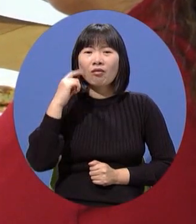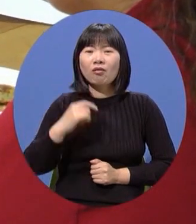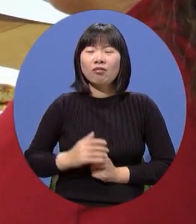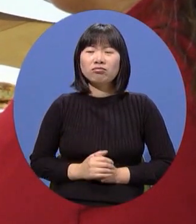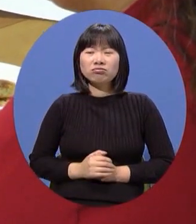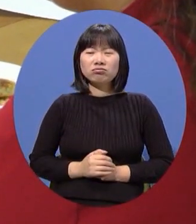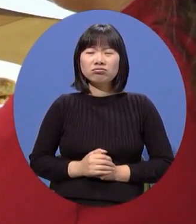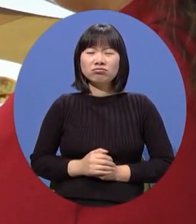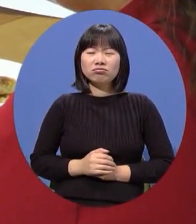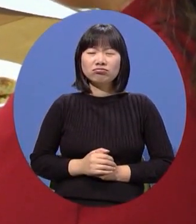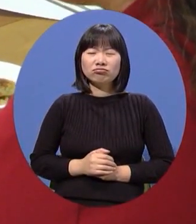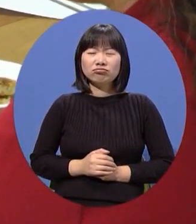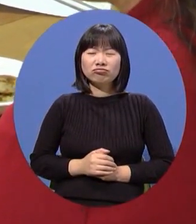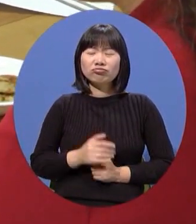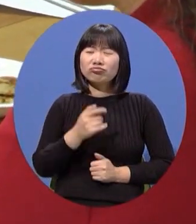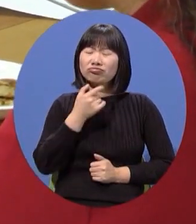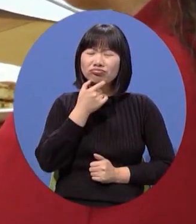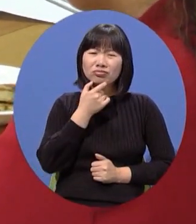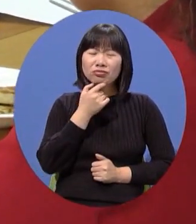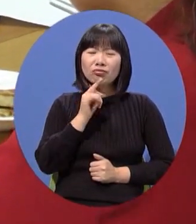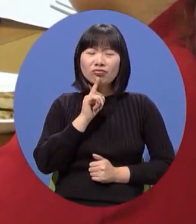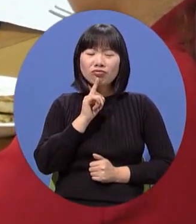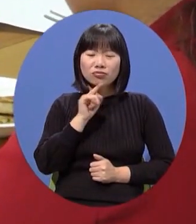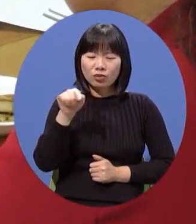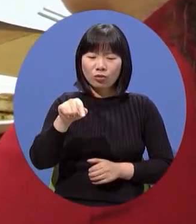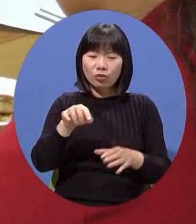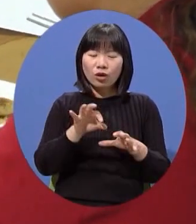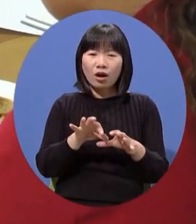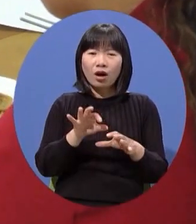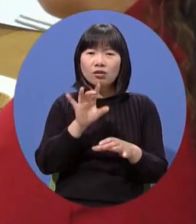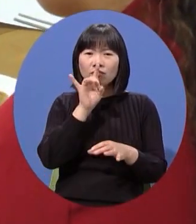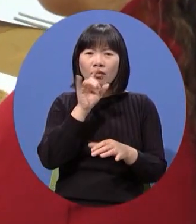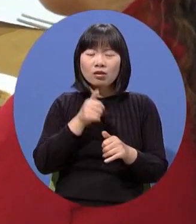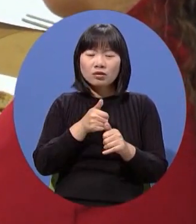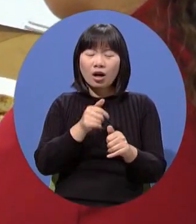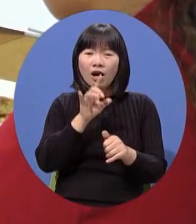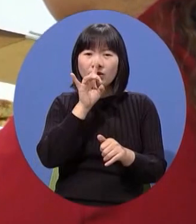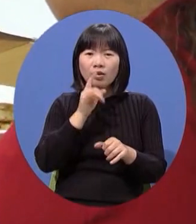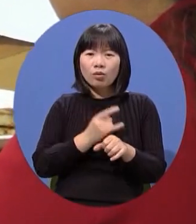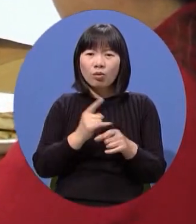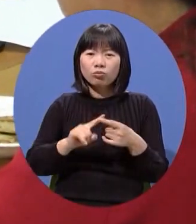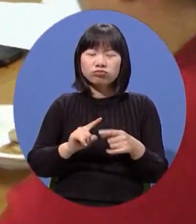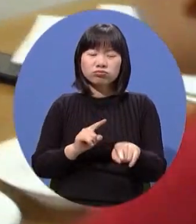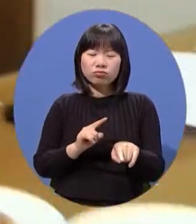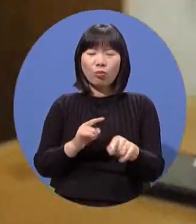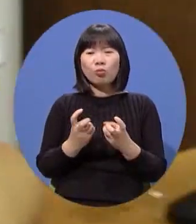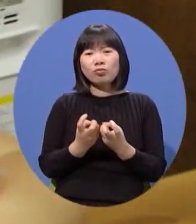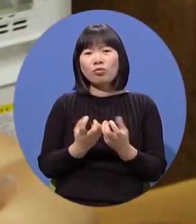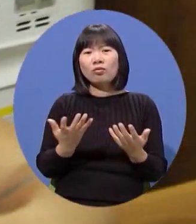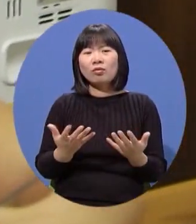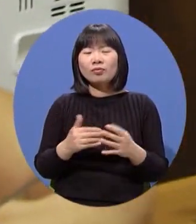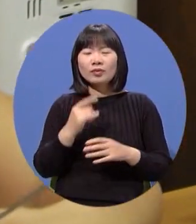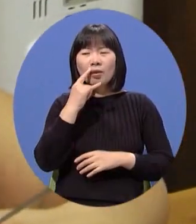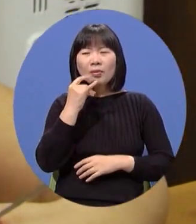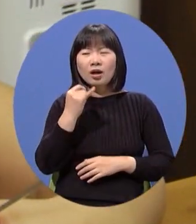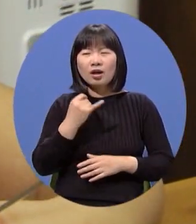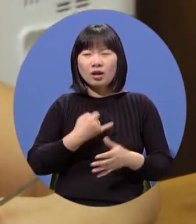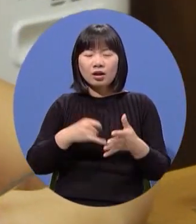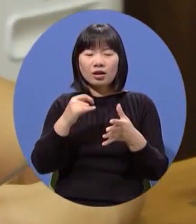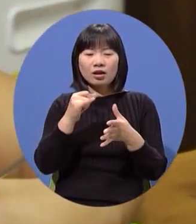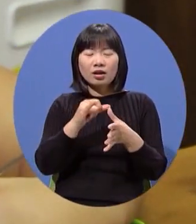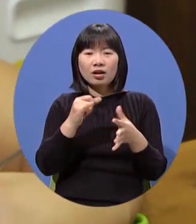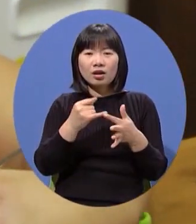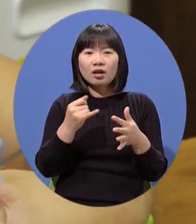싫어. 왜 칭찬해주는 것도 안 된다고 그러고 따라하는 것도 안 된다고 그러고 뭐 그래. 엄마와 아이의